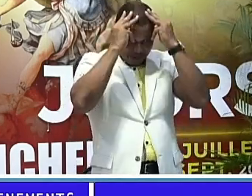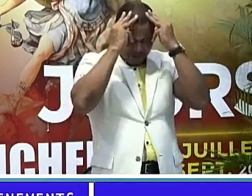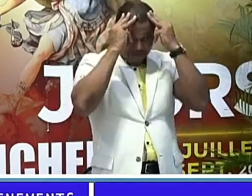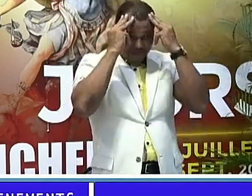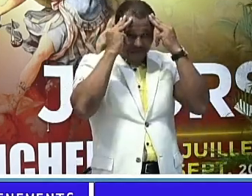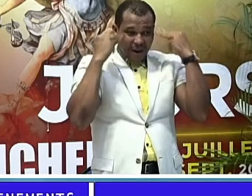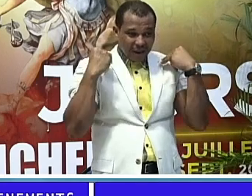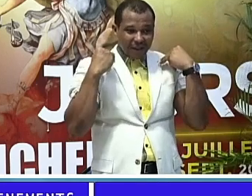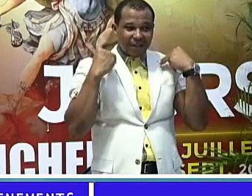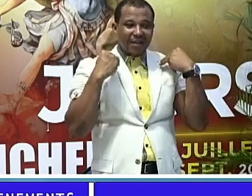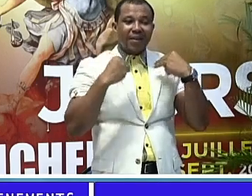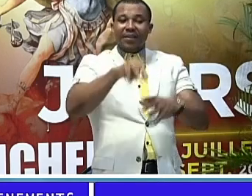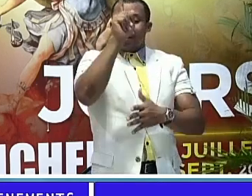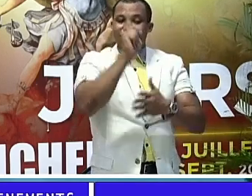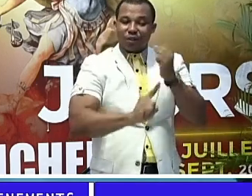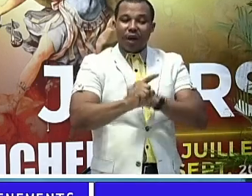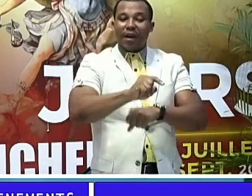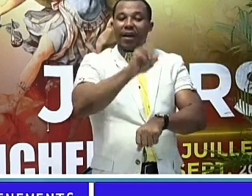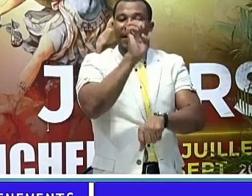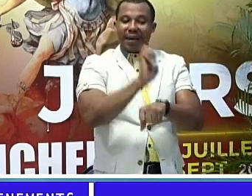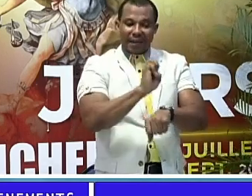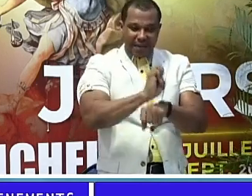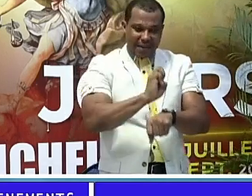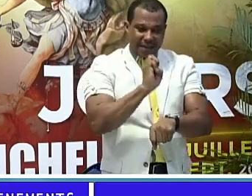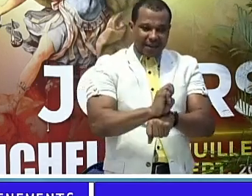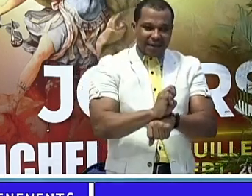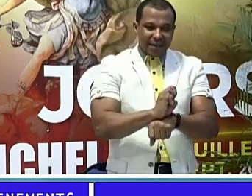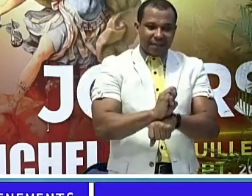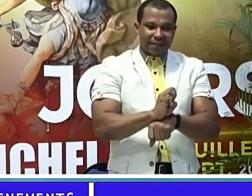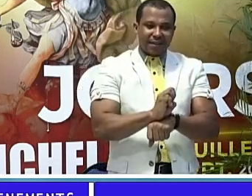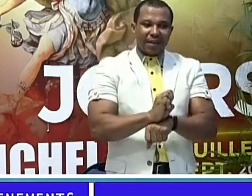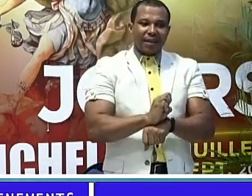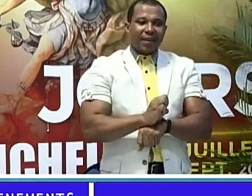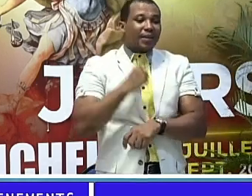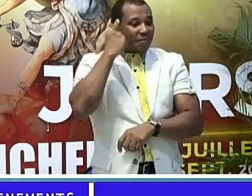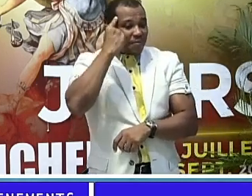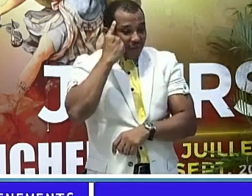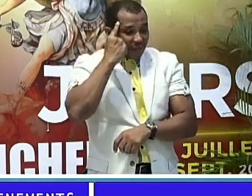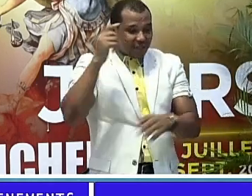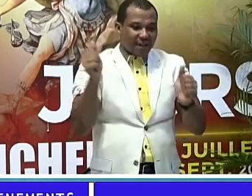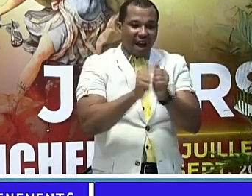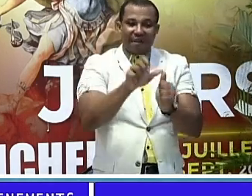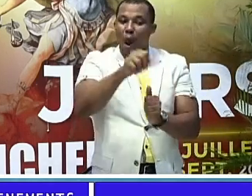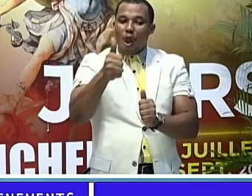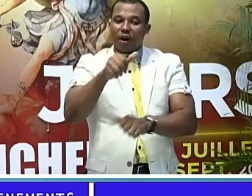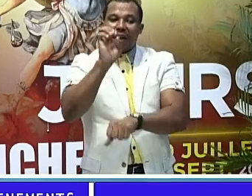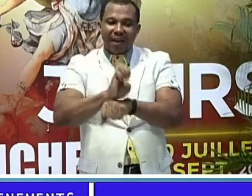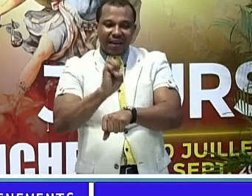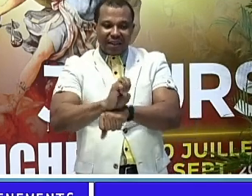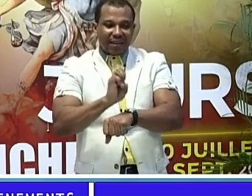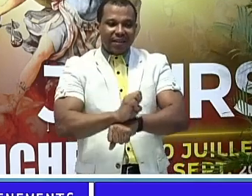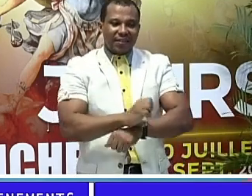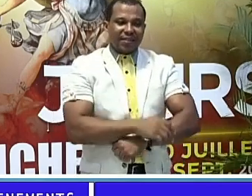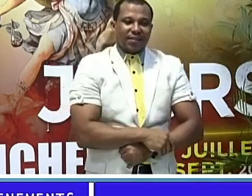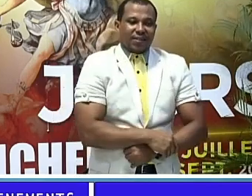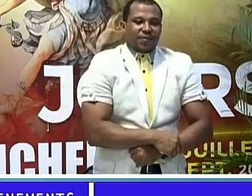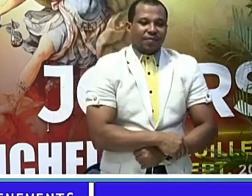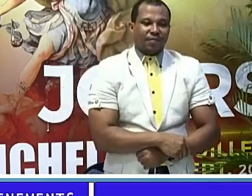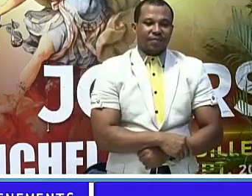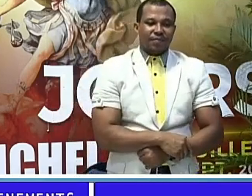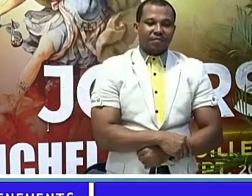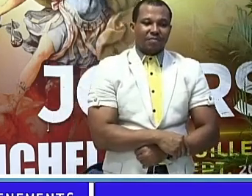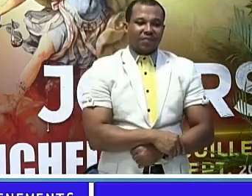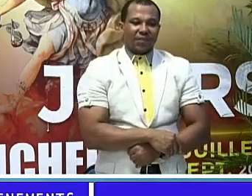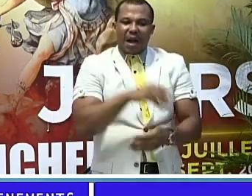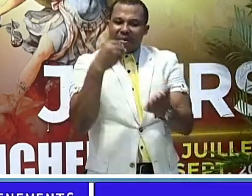c'est pas c'est seule l'église dans pays d'Haïti qui prend temps penser à l'autre l'église. Ndé ka konti baga nan même serré lui.